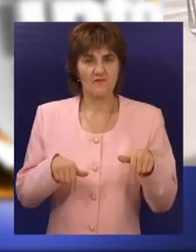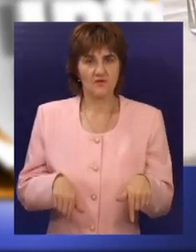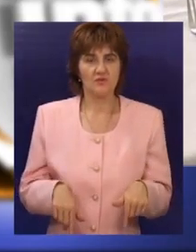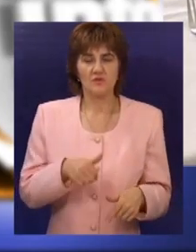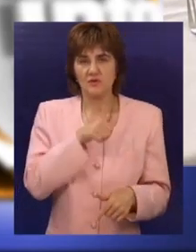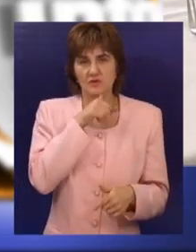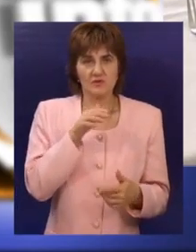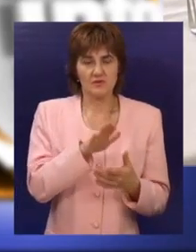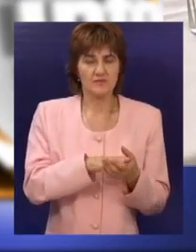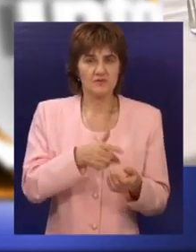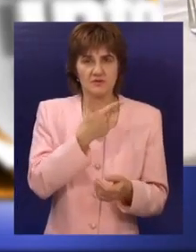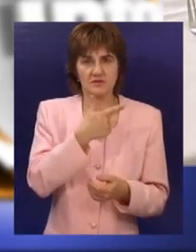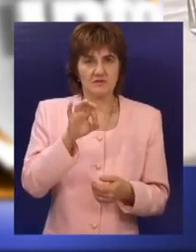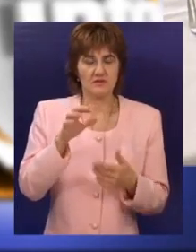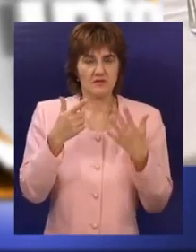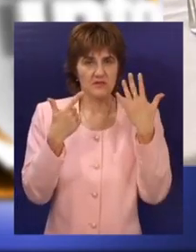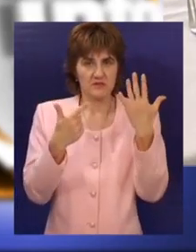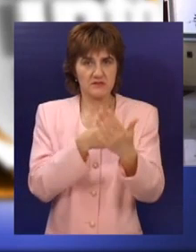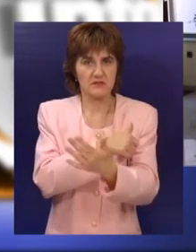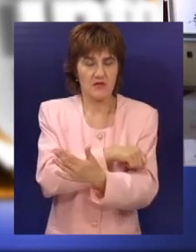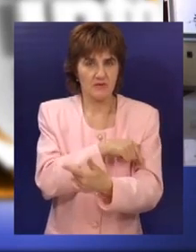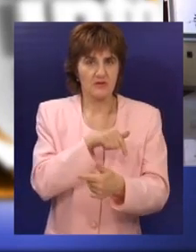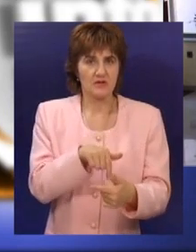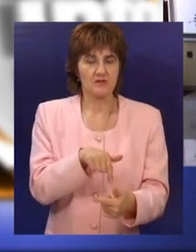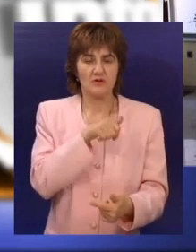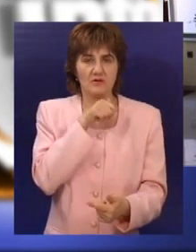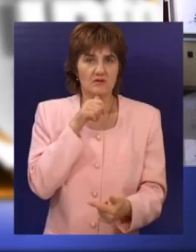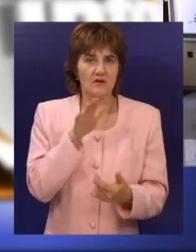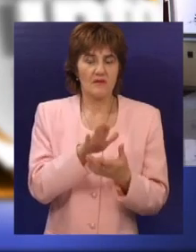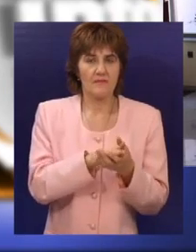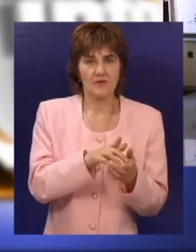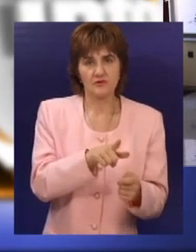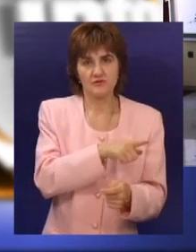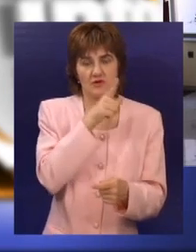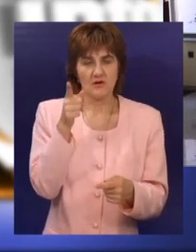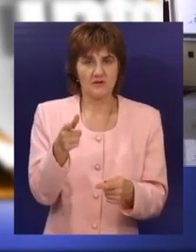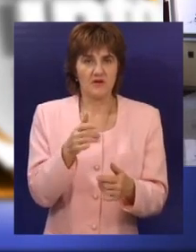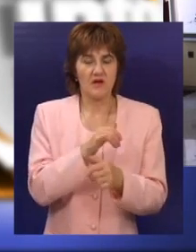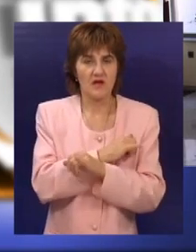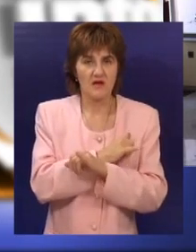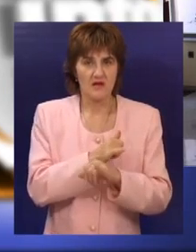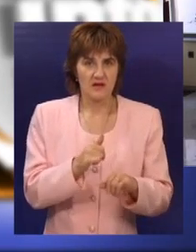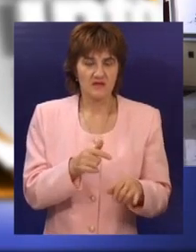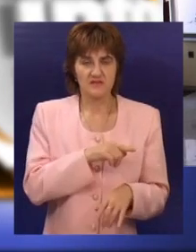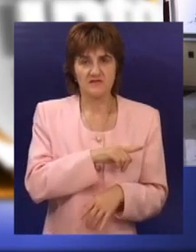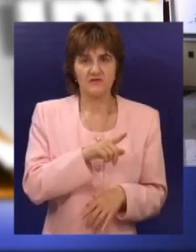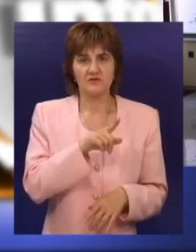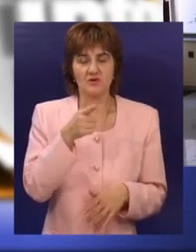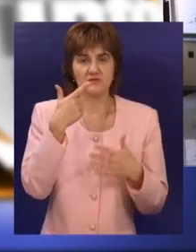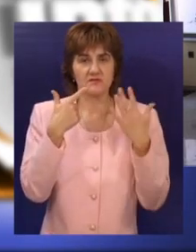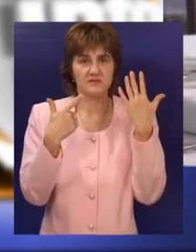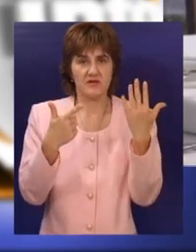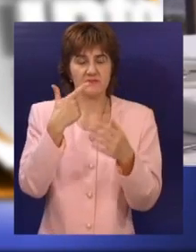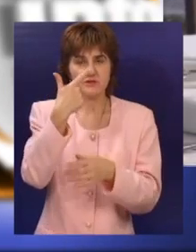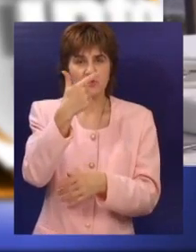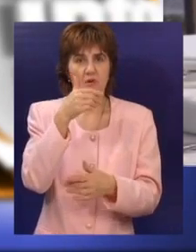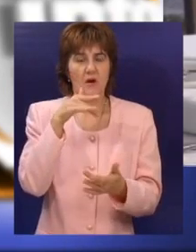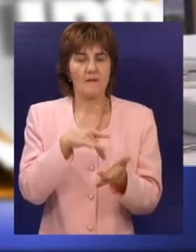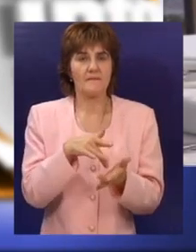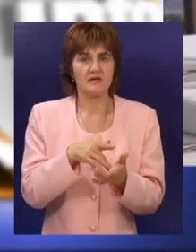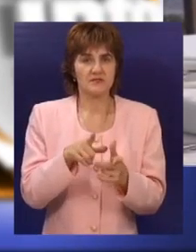biro Srbije osnovan je 2007. godine i tada je Srbija zauzimala od 69. do 72. mesta u svetu,